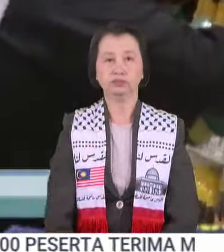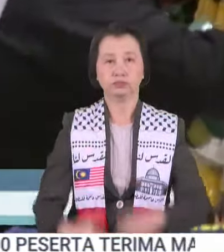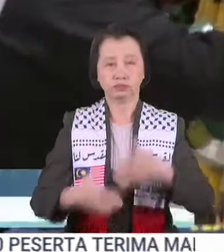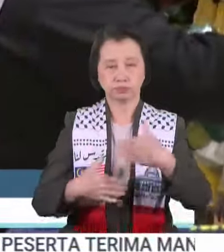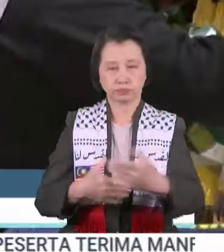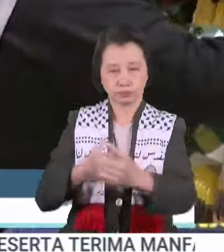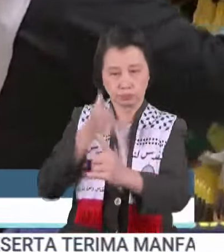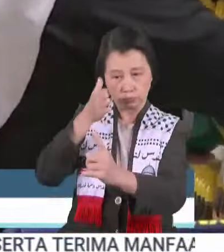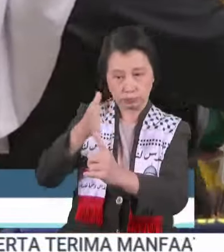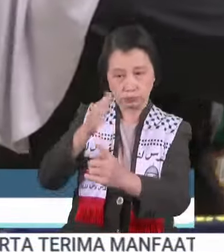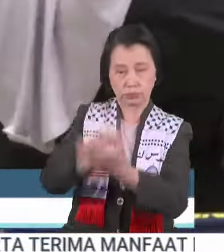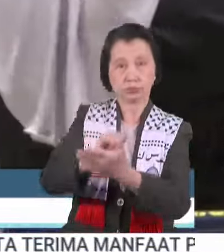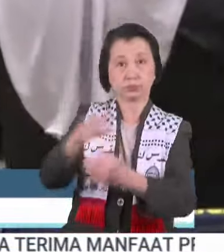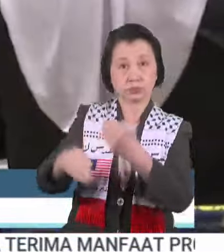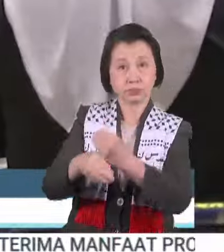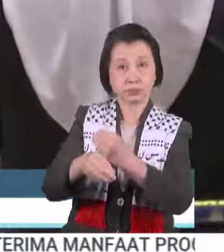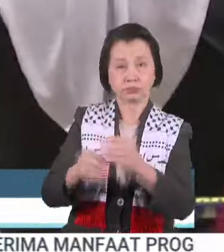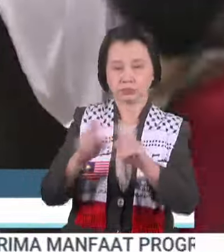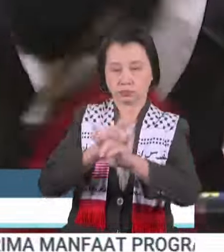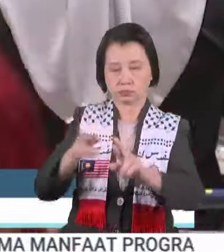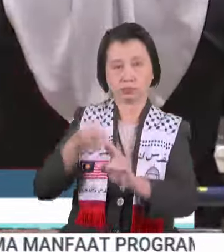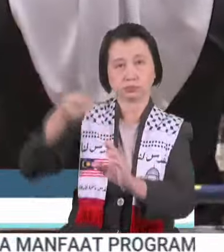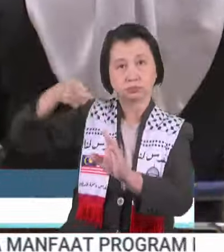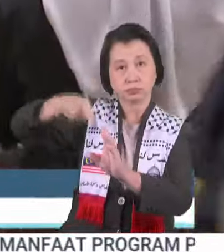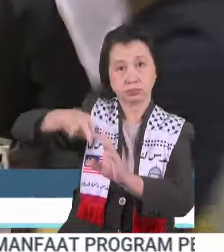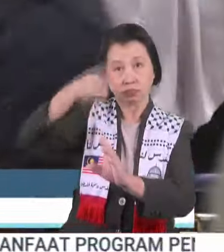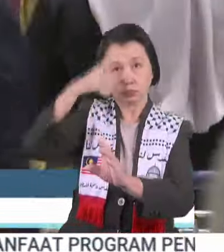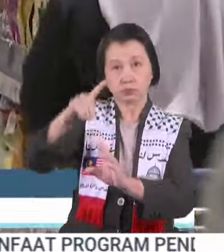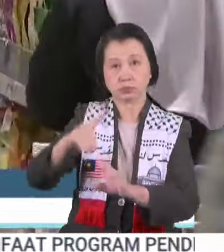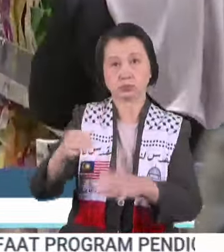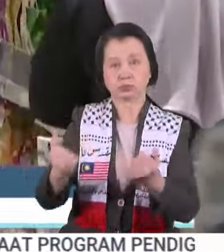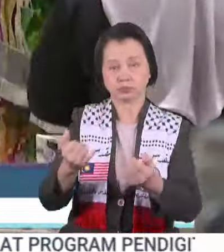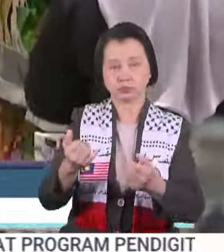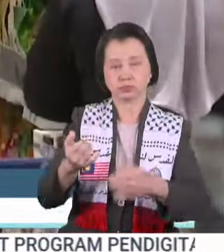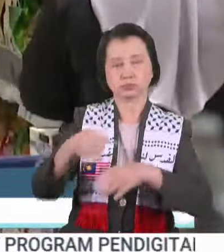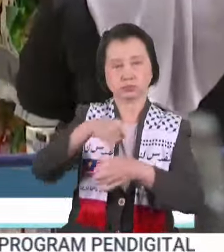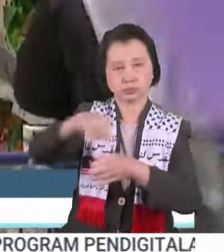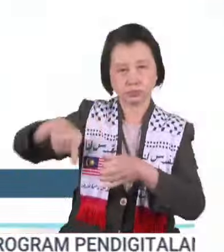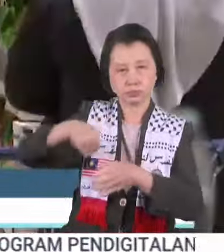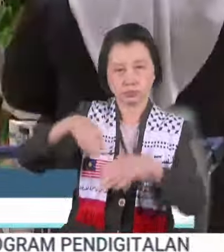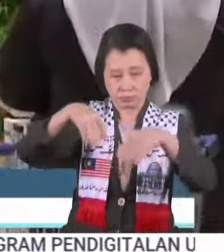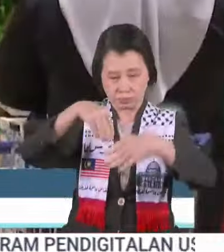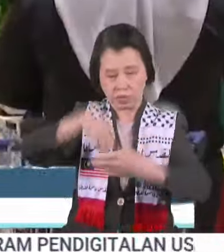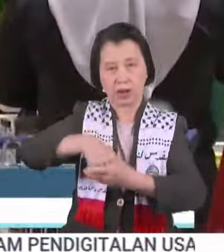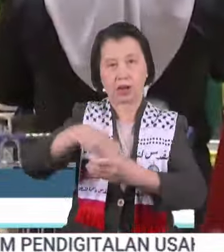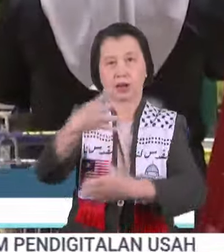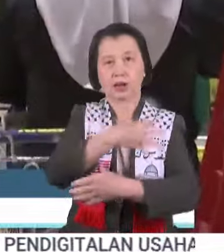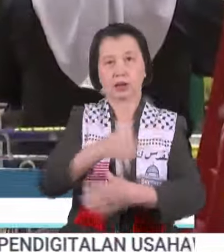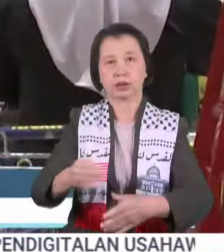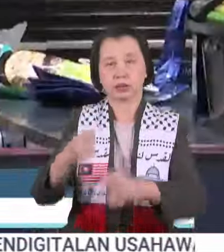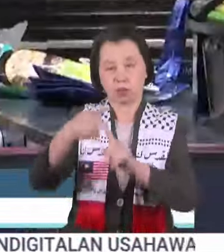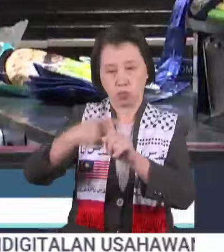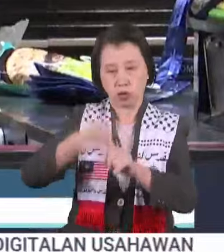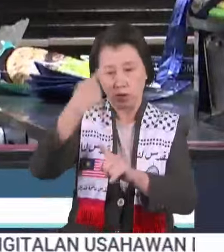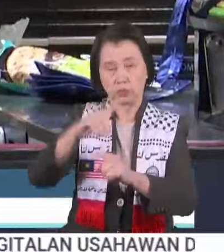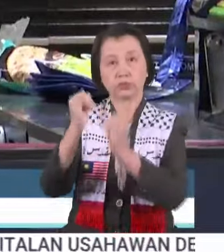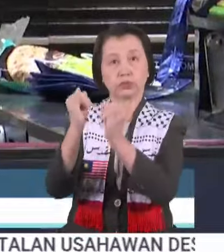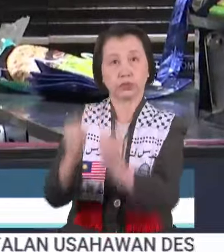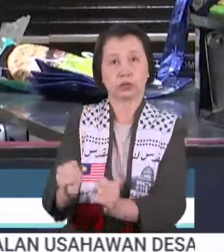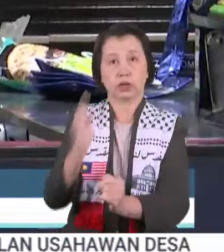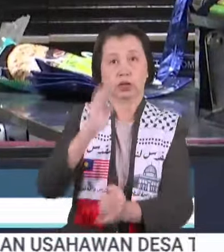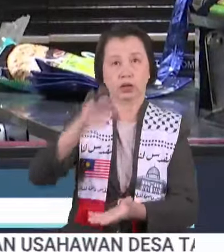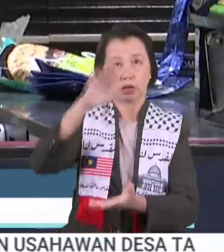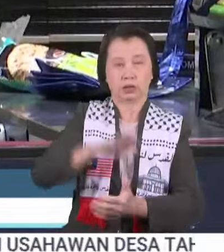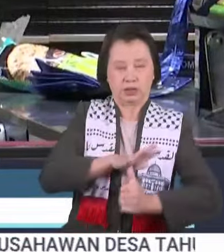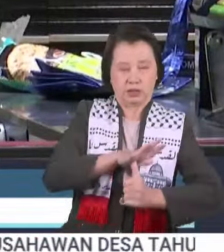Langkah penyasaran itu menyediakan diesel bersubsidi kepada sektor logistik serta bantuan tunai bulanan kepada individu. Ini akan